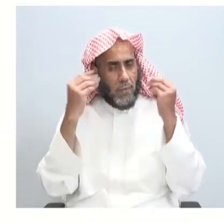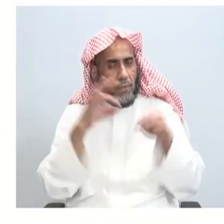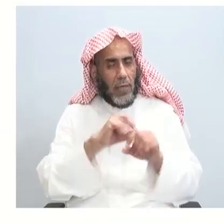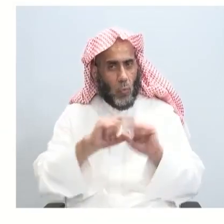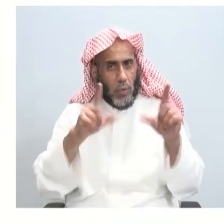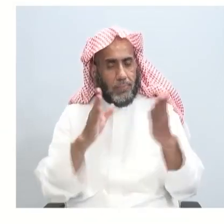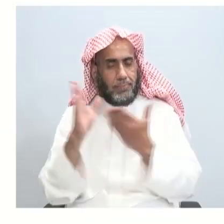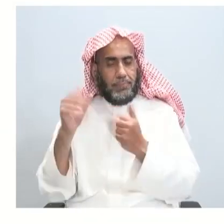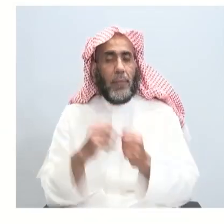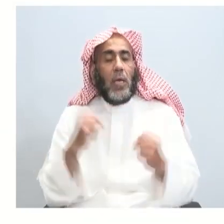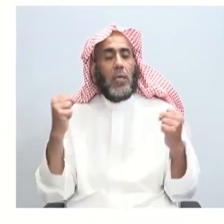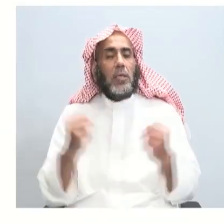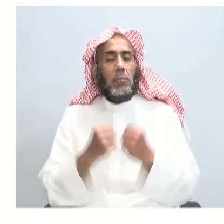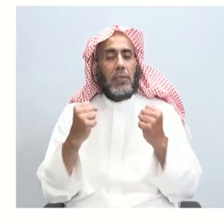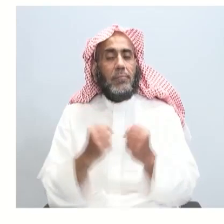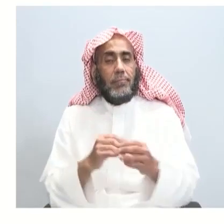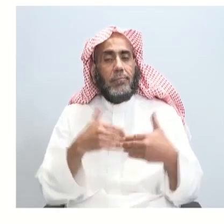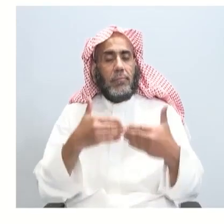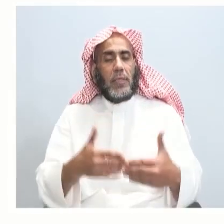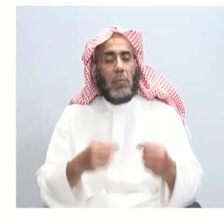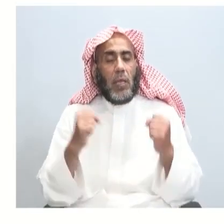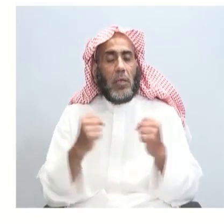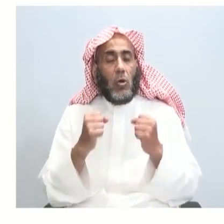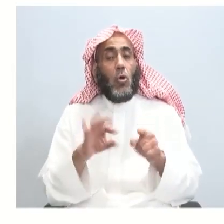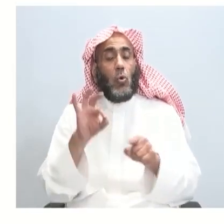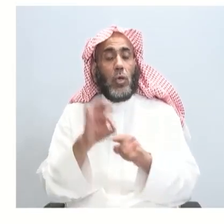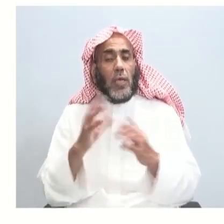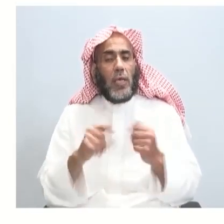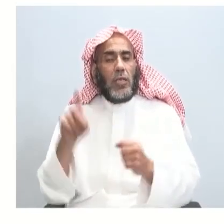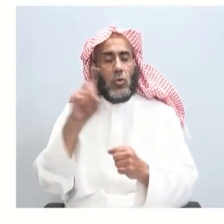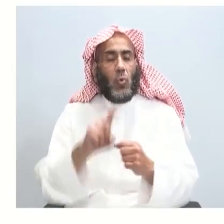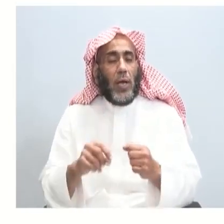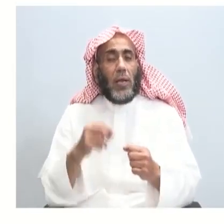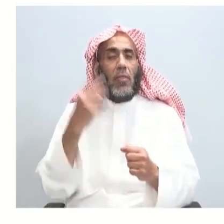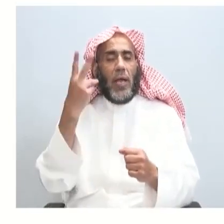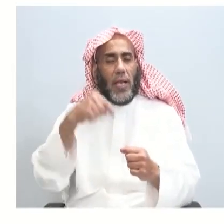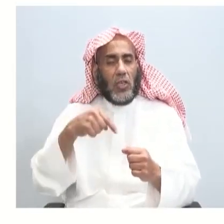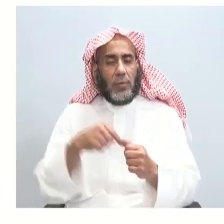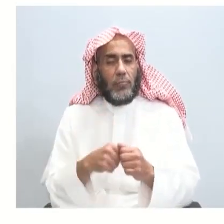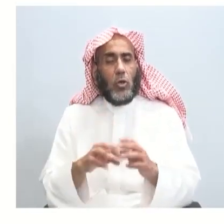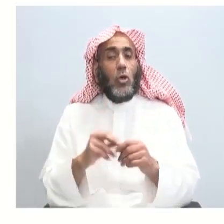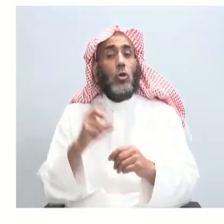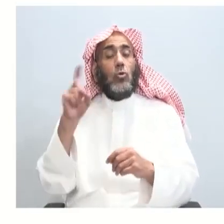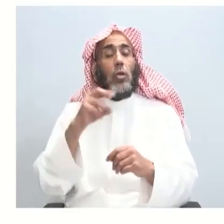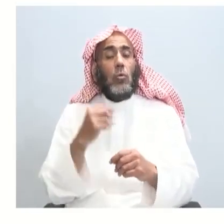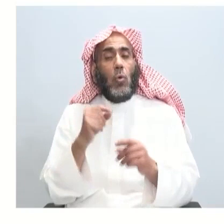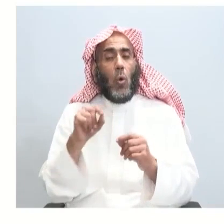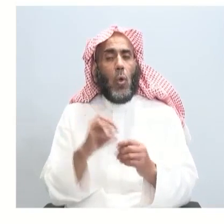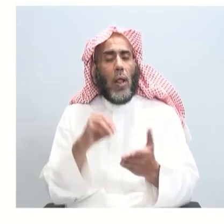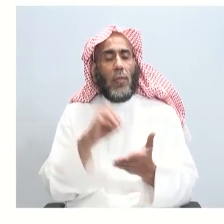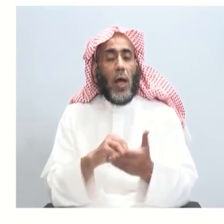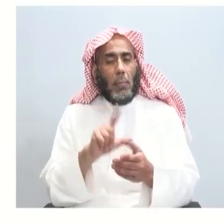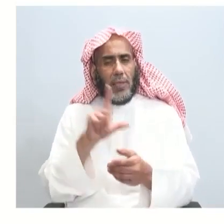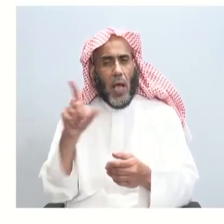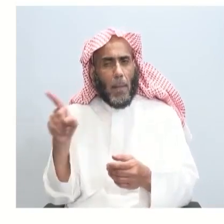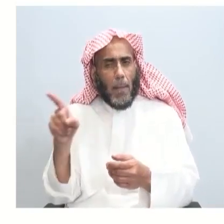الدرس تدريبات نستكمل هذه التدريبات وصلنا الى السؤال الثاني عشر السؤال الثاني عشر هنا يقول ضع علامه